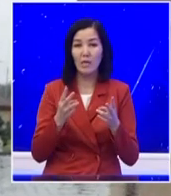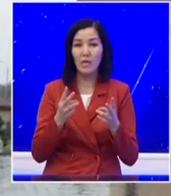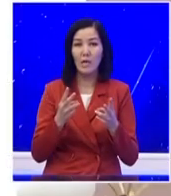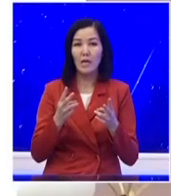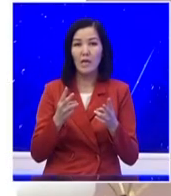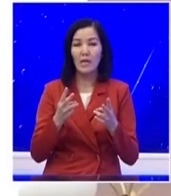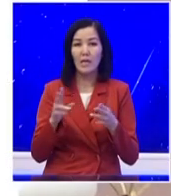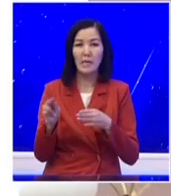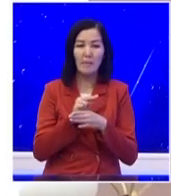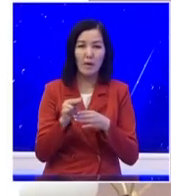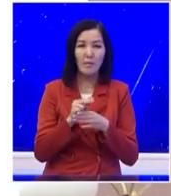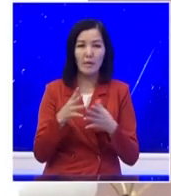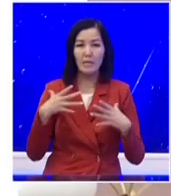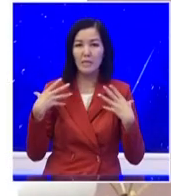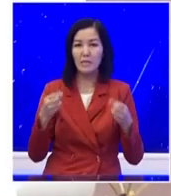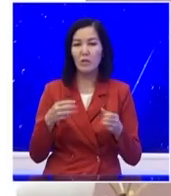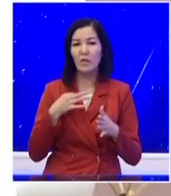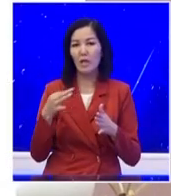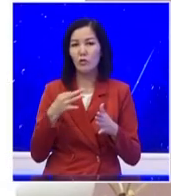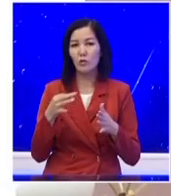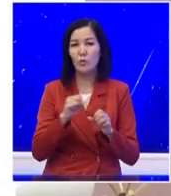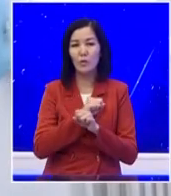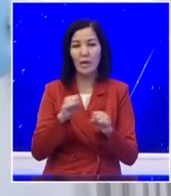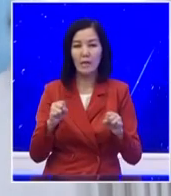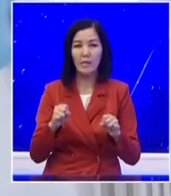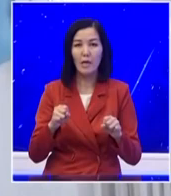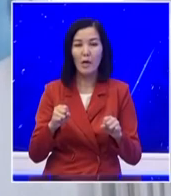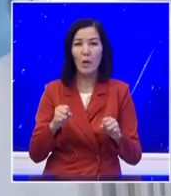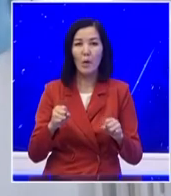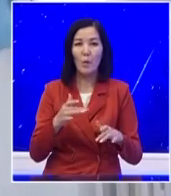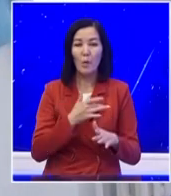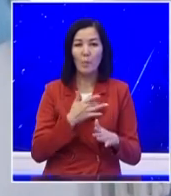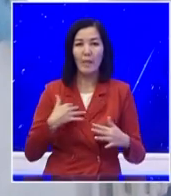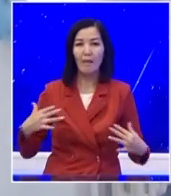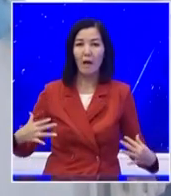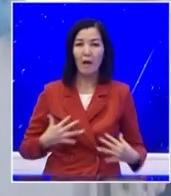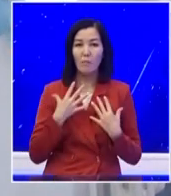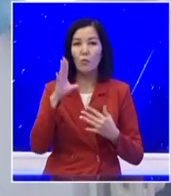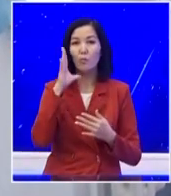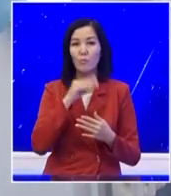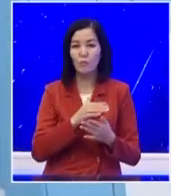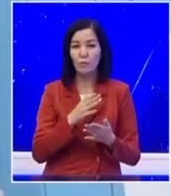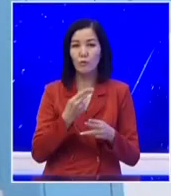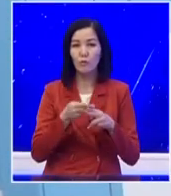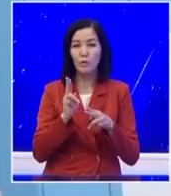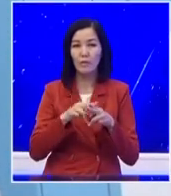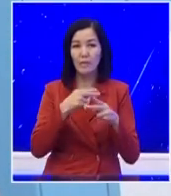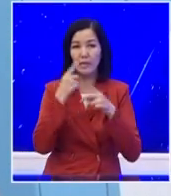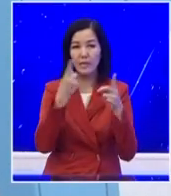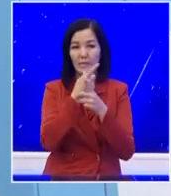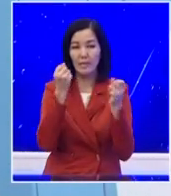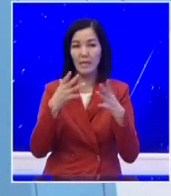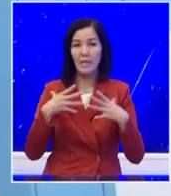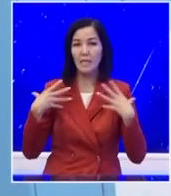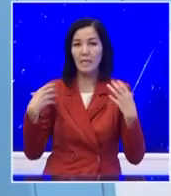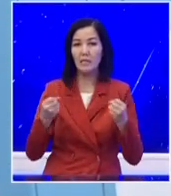Женіл желпі ем қабылдап, денсаулыққа ат үсті қарау соңы өкпенің қабуына әкеліп соғуы мүмкін екенін ескертеді. Сондықтан